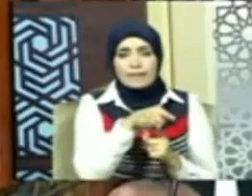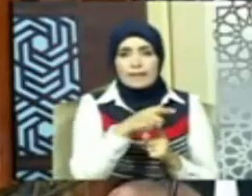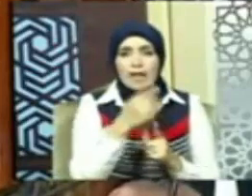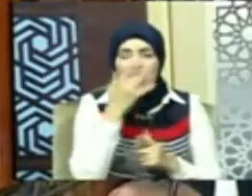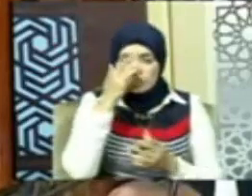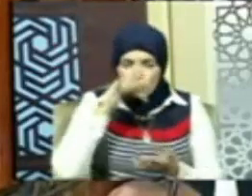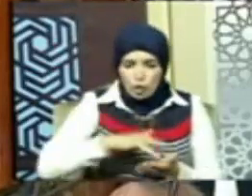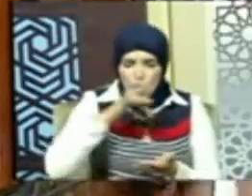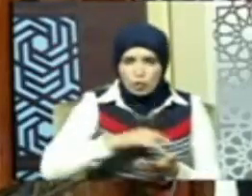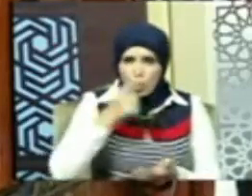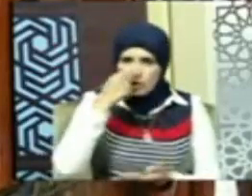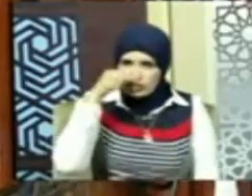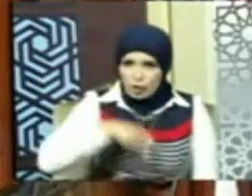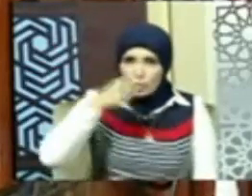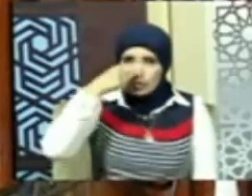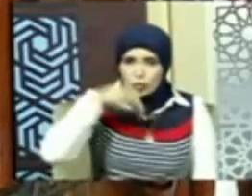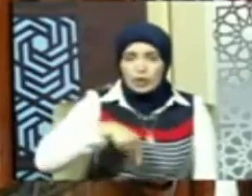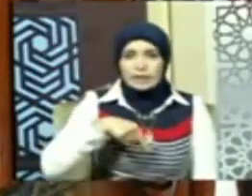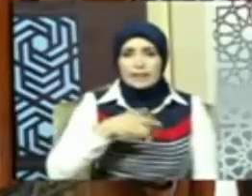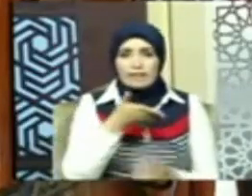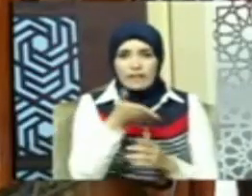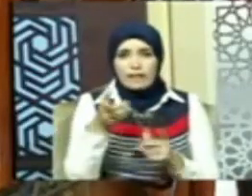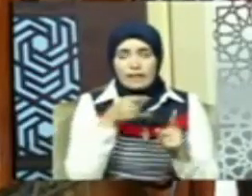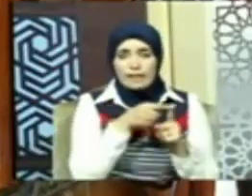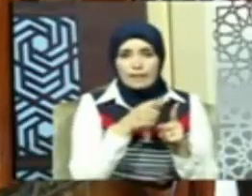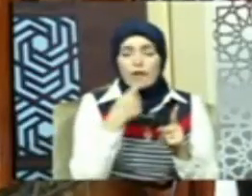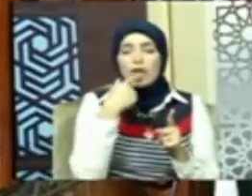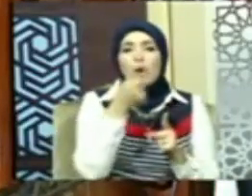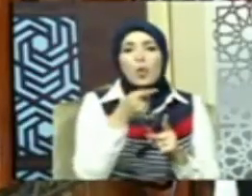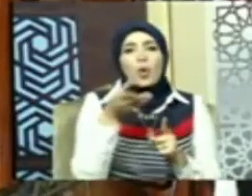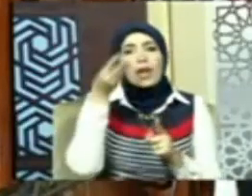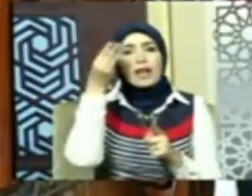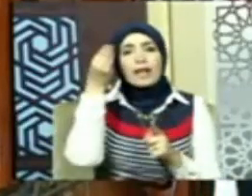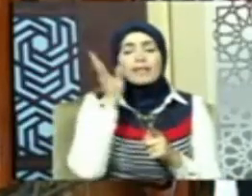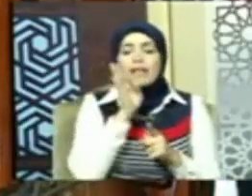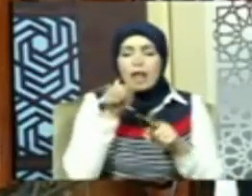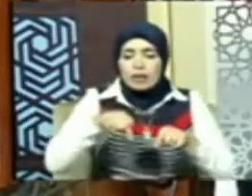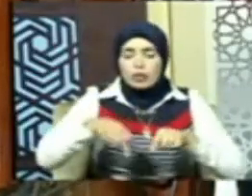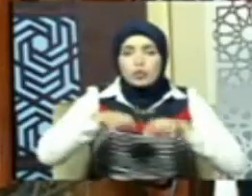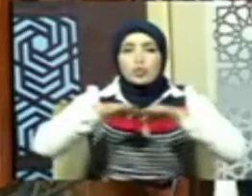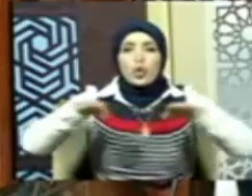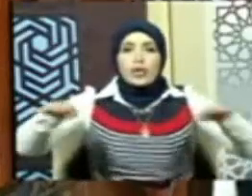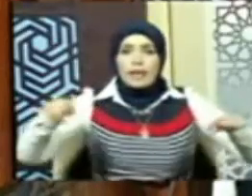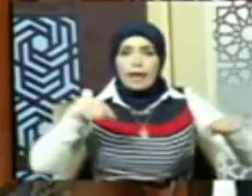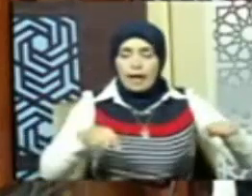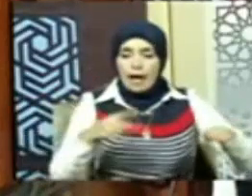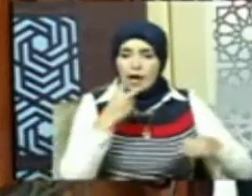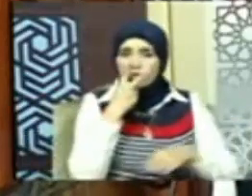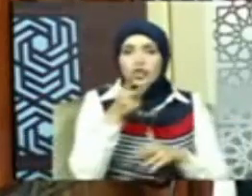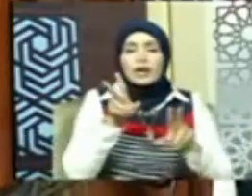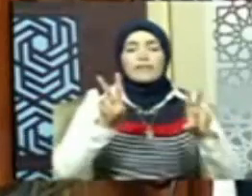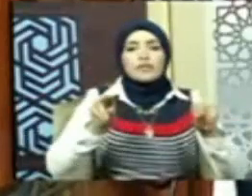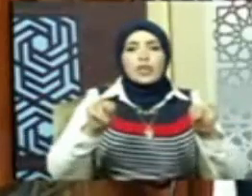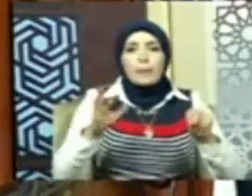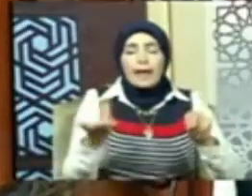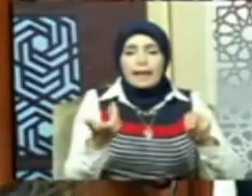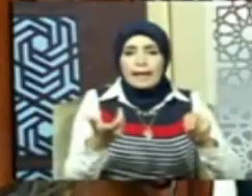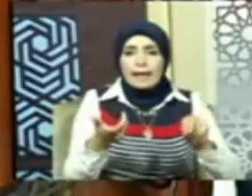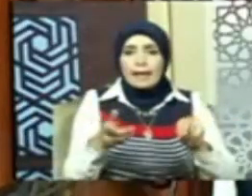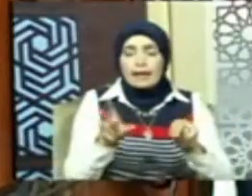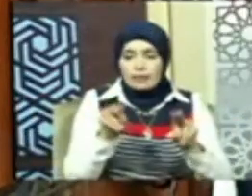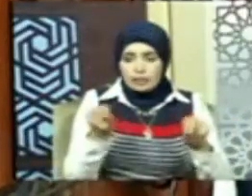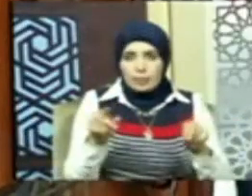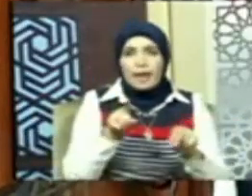أحجما، يقولون هذا مشعب، الدنيا أمامك والمال يمكن أن تتاجر